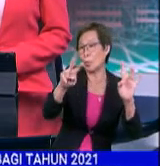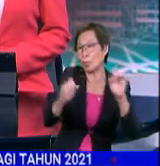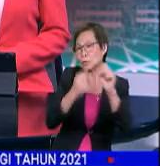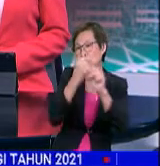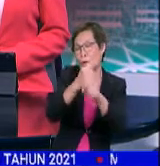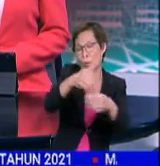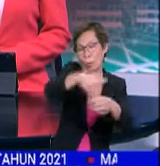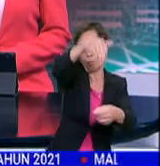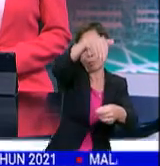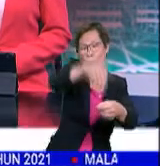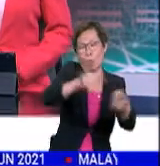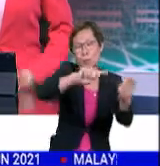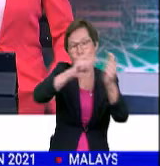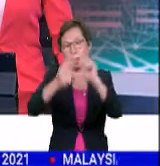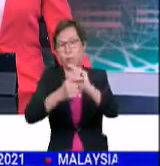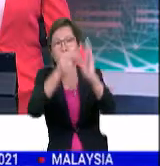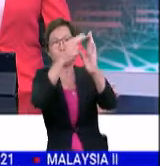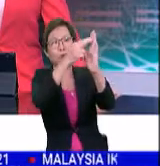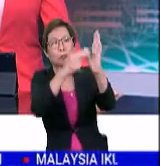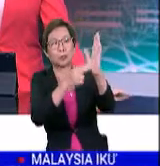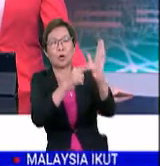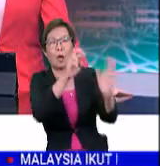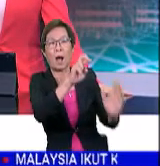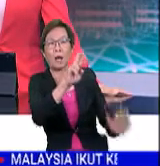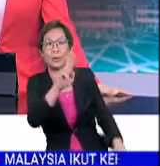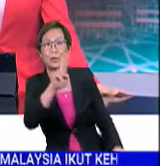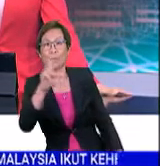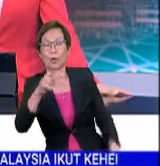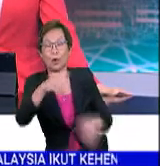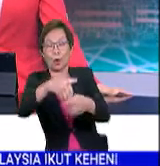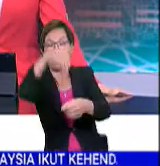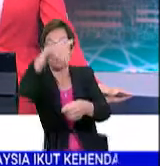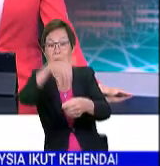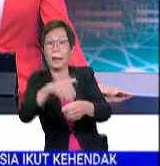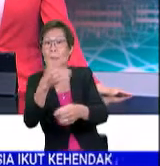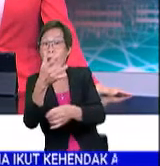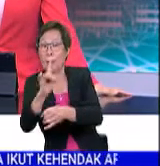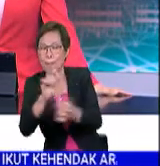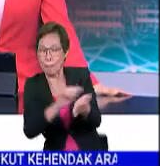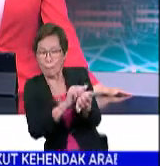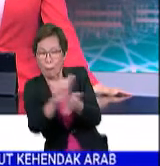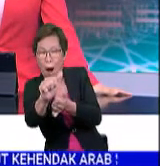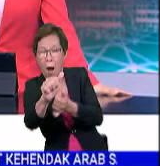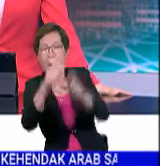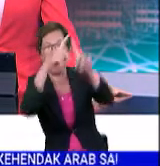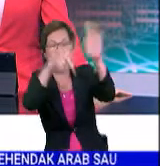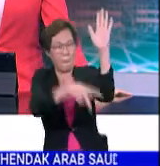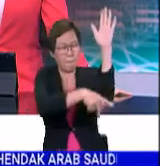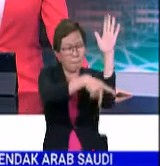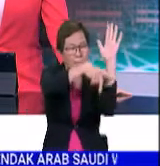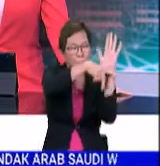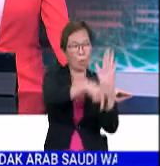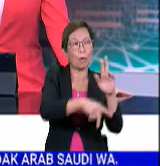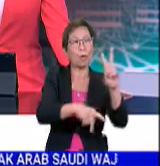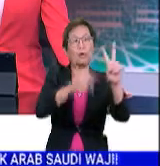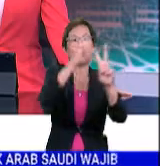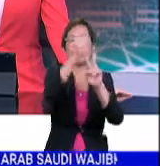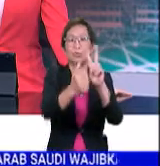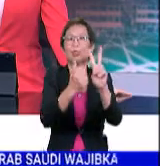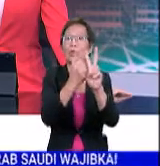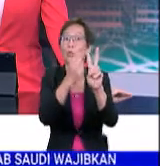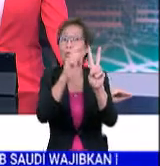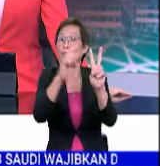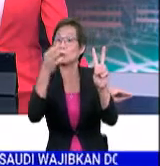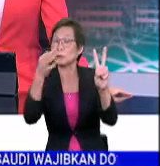Ia susulan pindaan rang undang-undang RUU Undi 18 yang diluluskan Dewan Rakyat pada